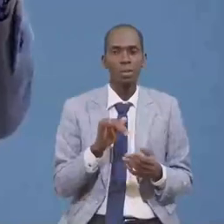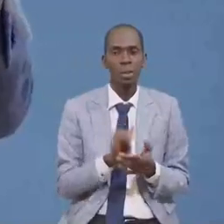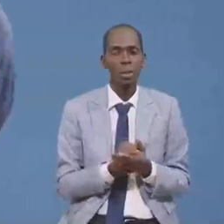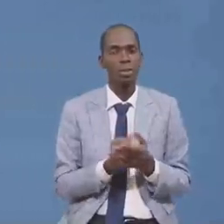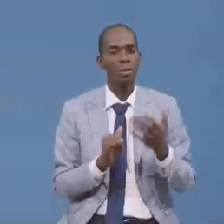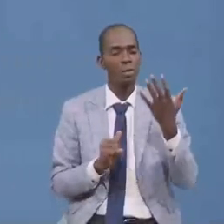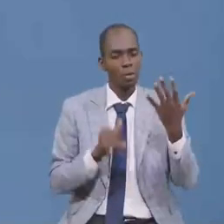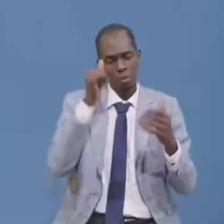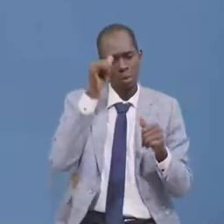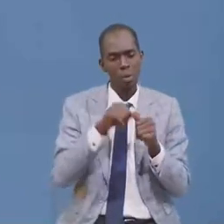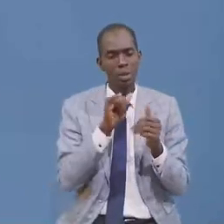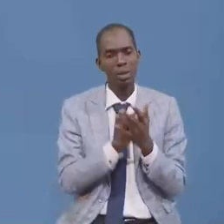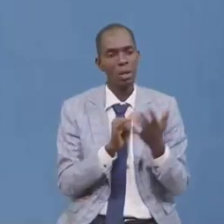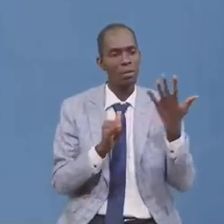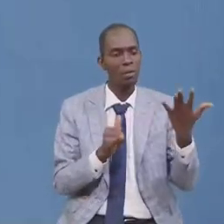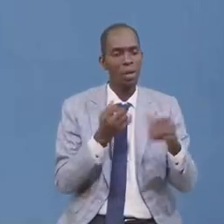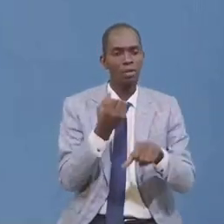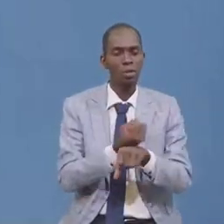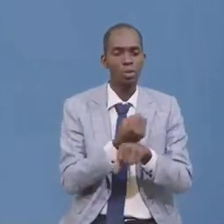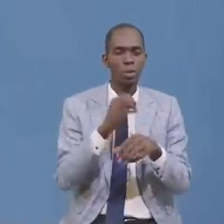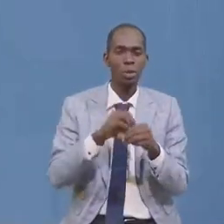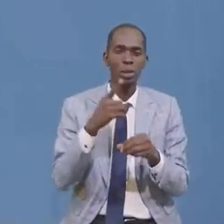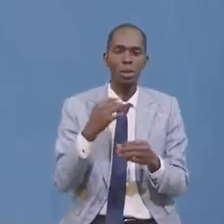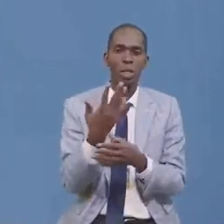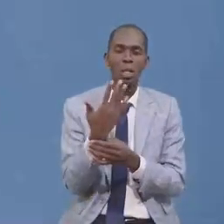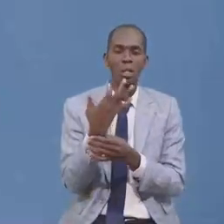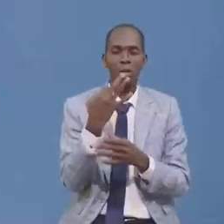Comme il avait remis les 5 pierres dans les mains de David.